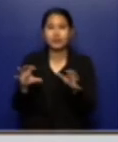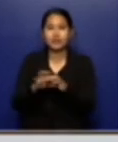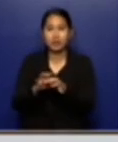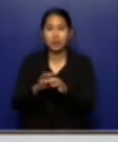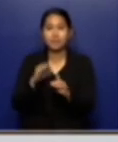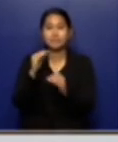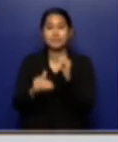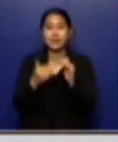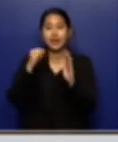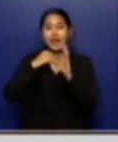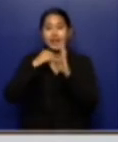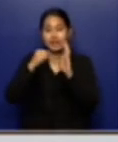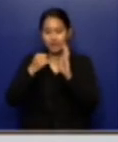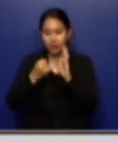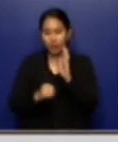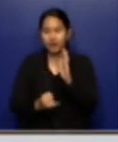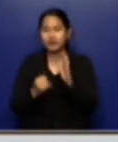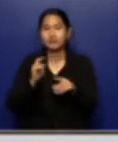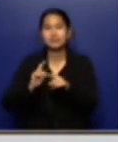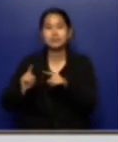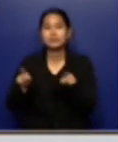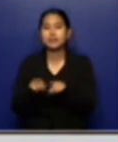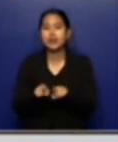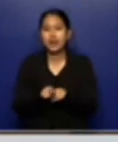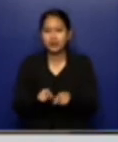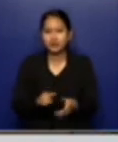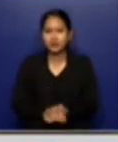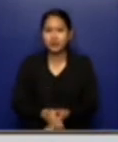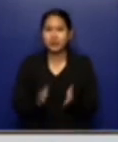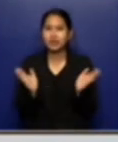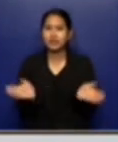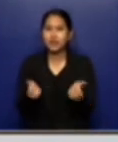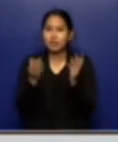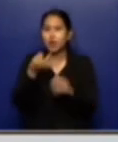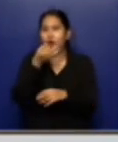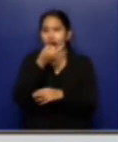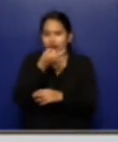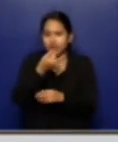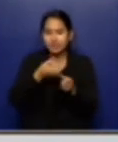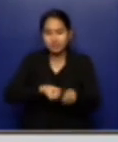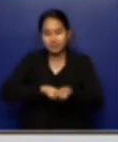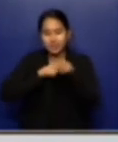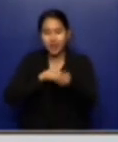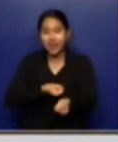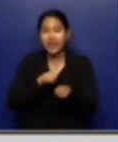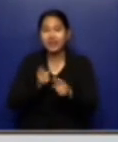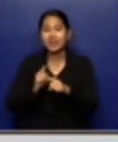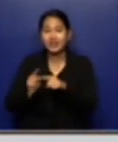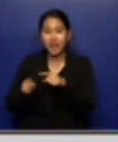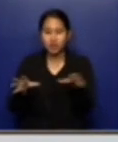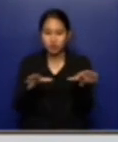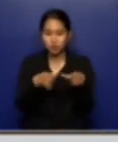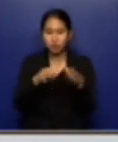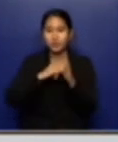จังหวัดนี่เหมือนกันฮะรัฐบาลเนี่ยสนับสนุนเรื่องอาชีพเรื่องการเกษตรกลุ่มจังหวัด